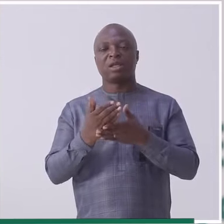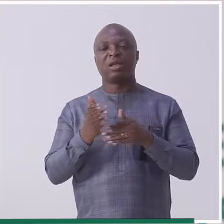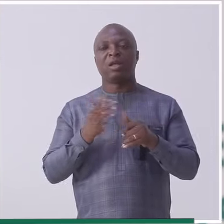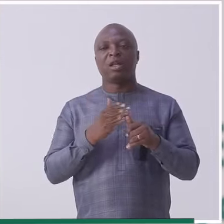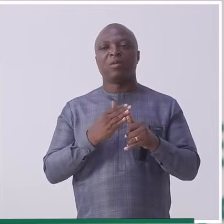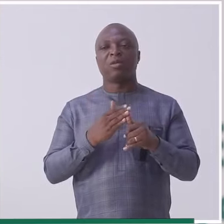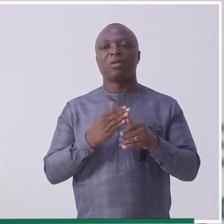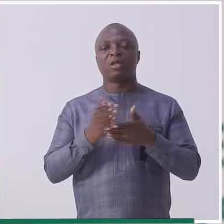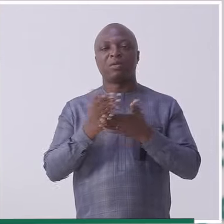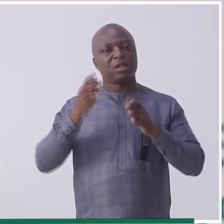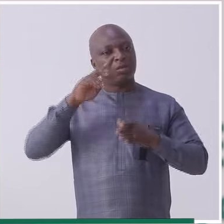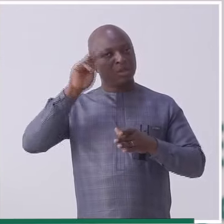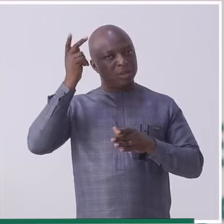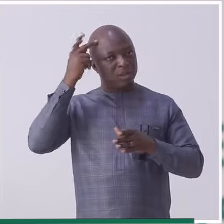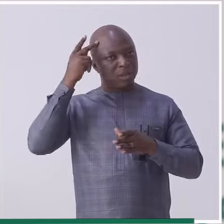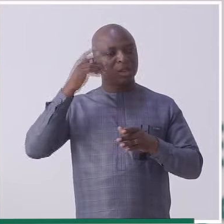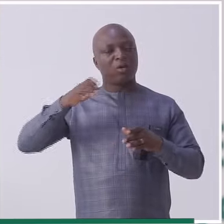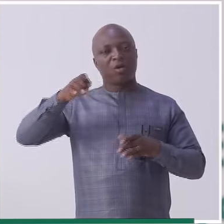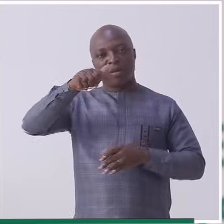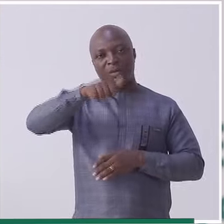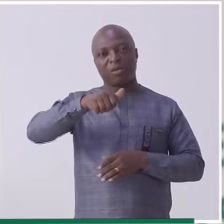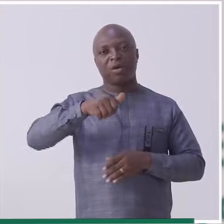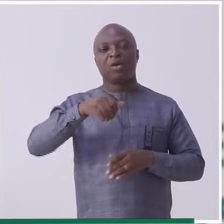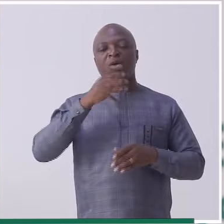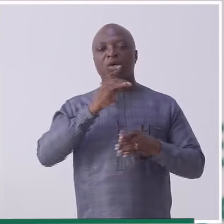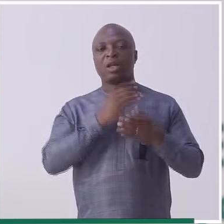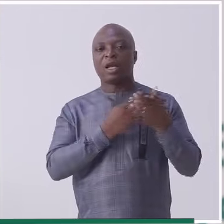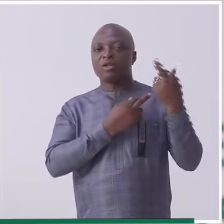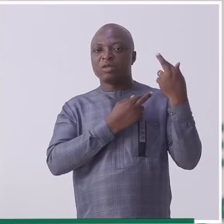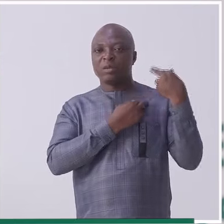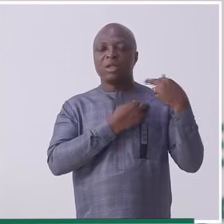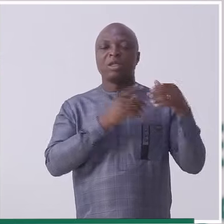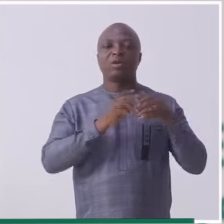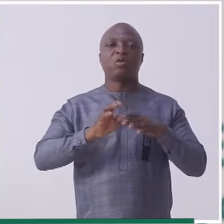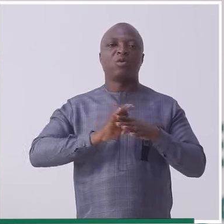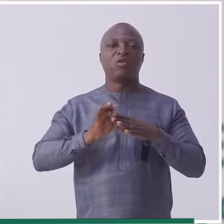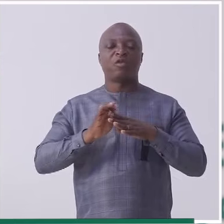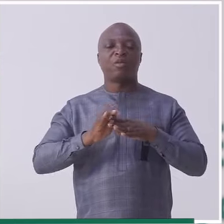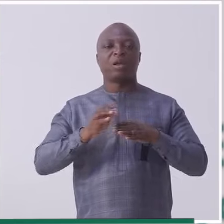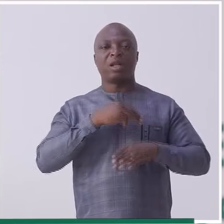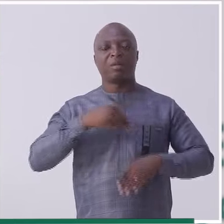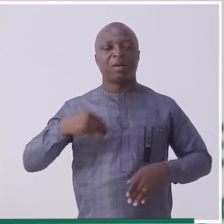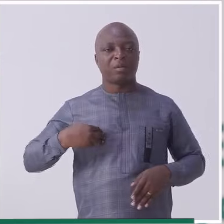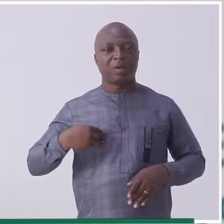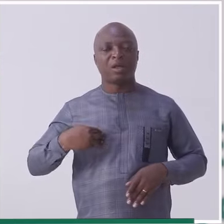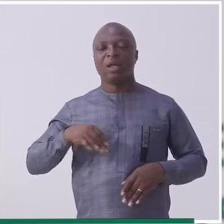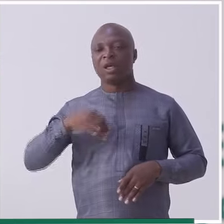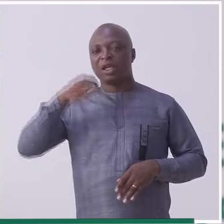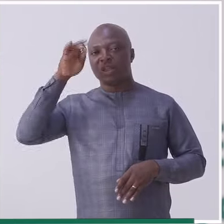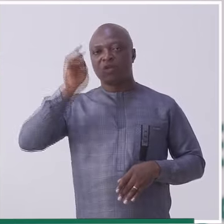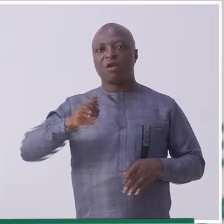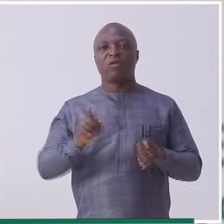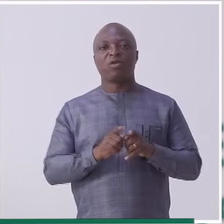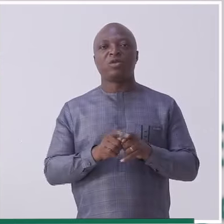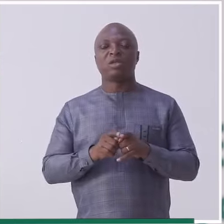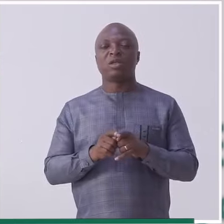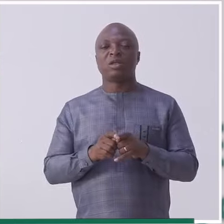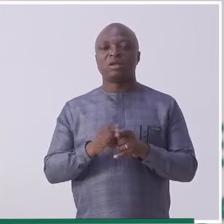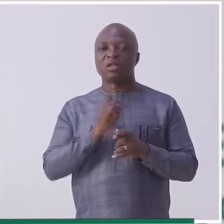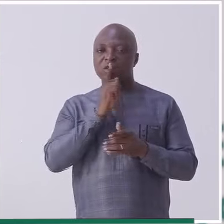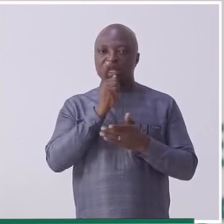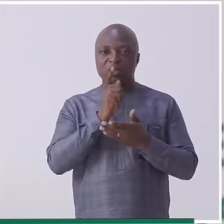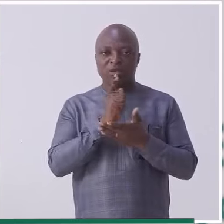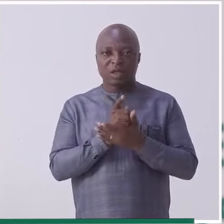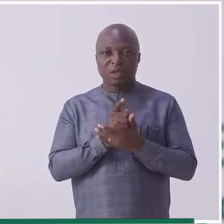c'est les partis politiques eux-mêmes, dont c'est la responsabilité de former leurs militants, et qui doivent au minimum